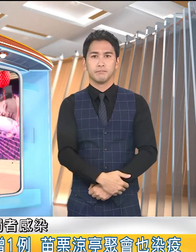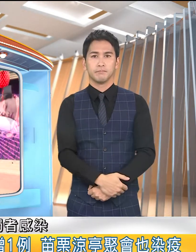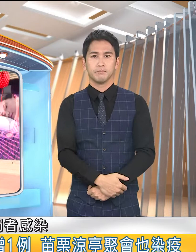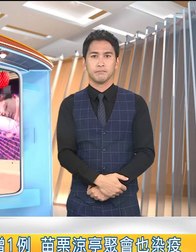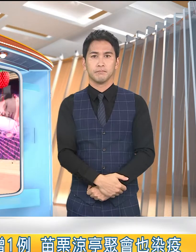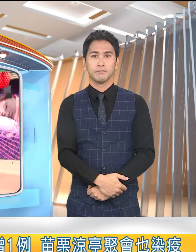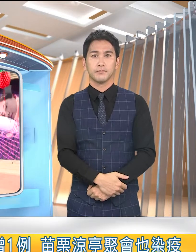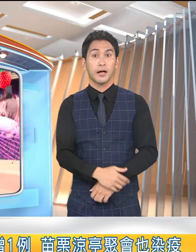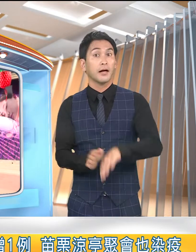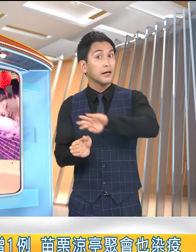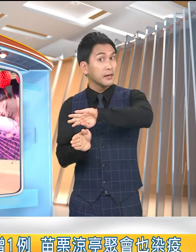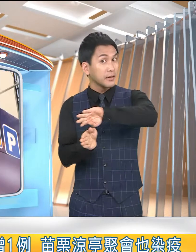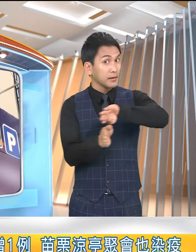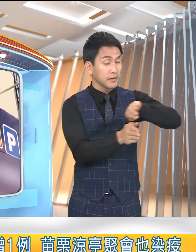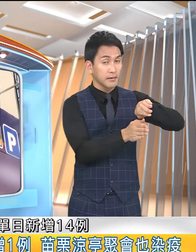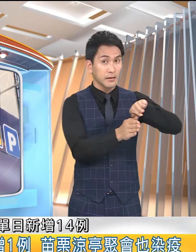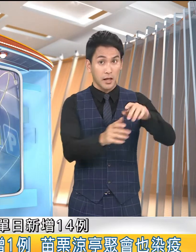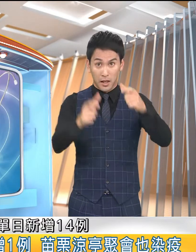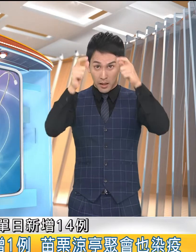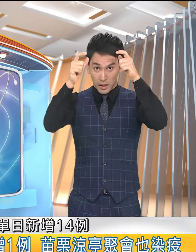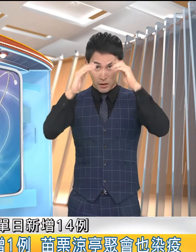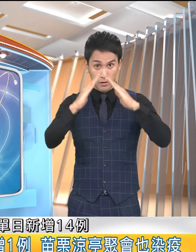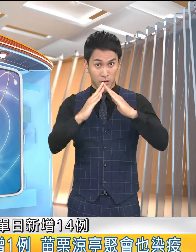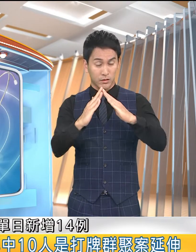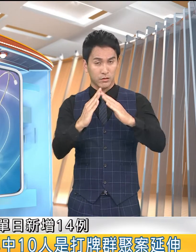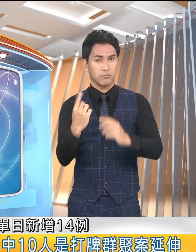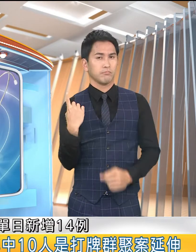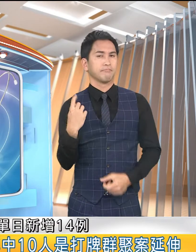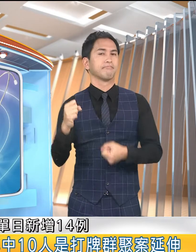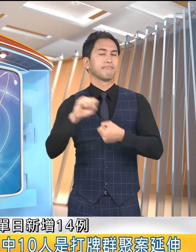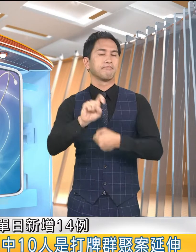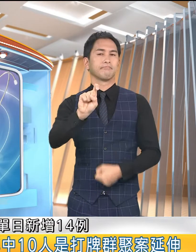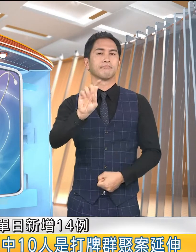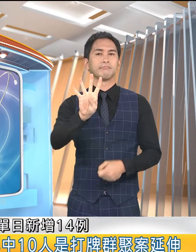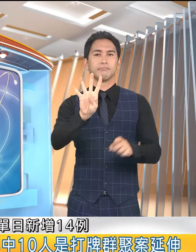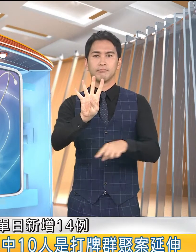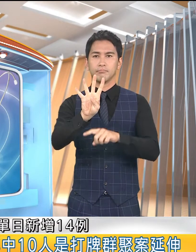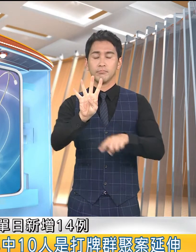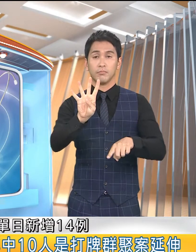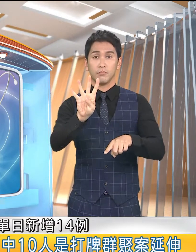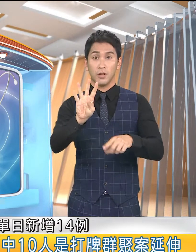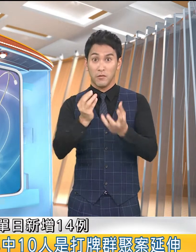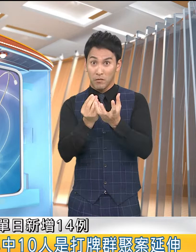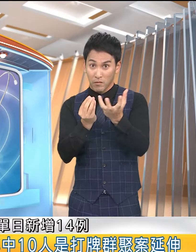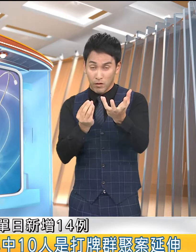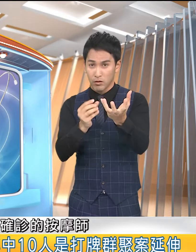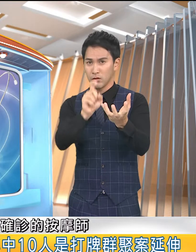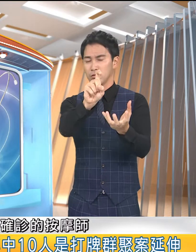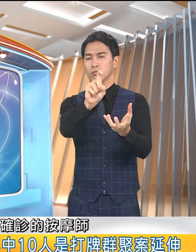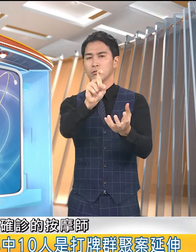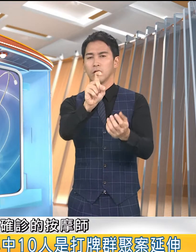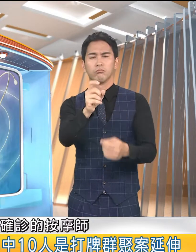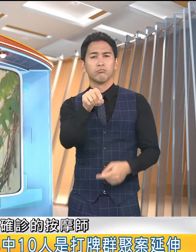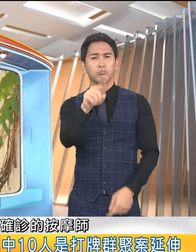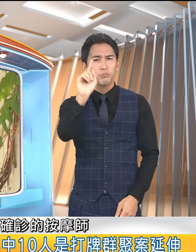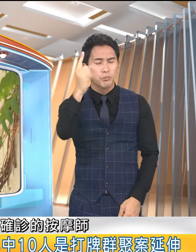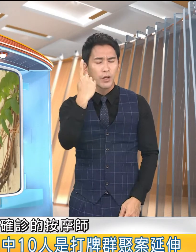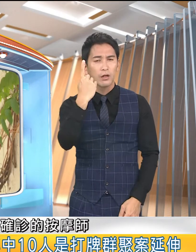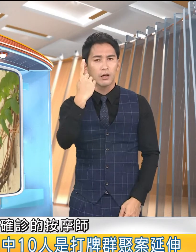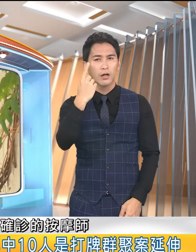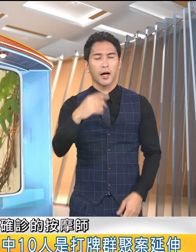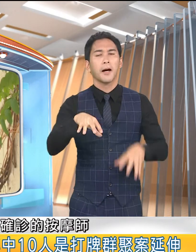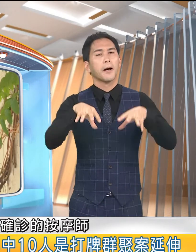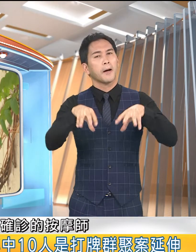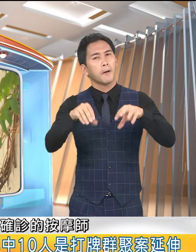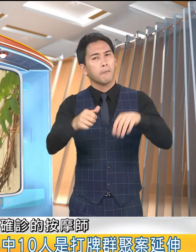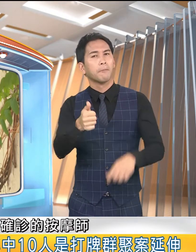染。而至于高雄市，则是单日新增了14例，其中10人是